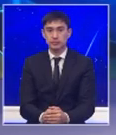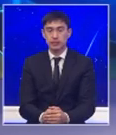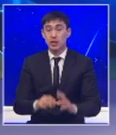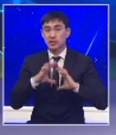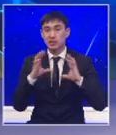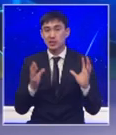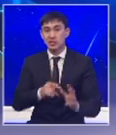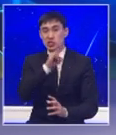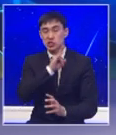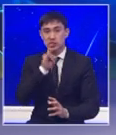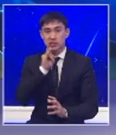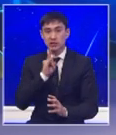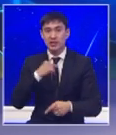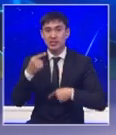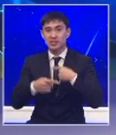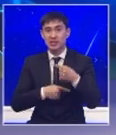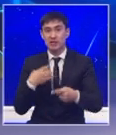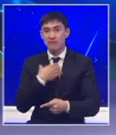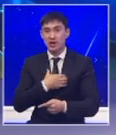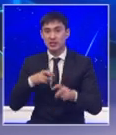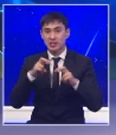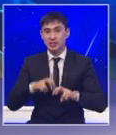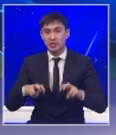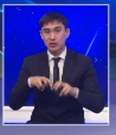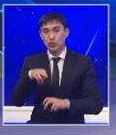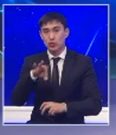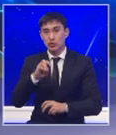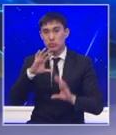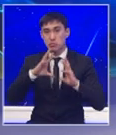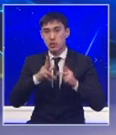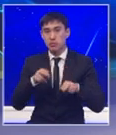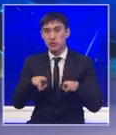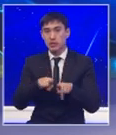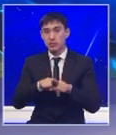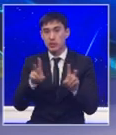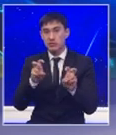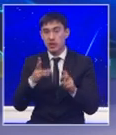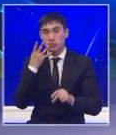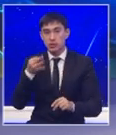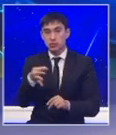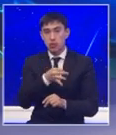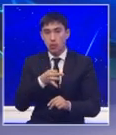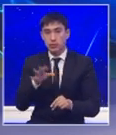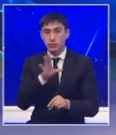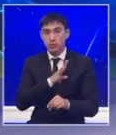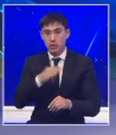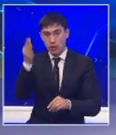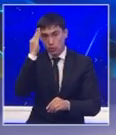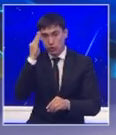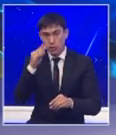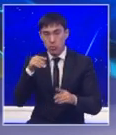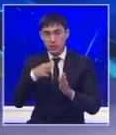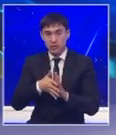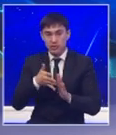сохранения женского наследия важное исследование в тюркском мире по таким названиям в Алматинской области состоялся